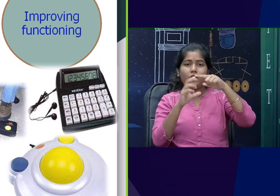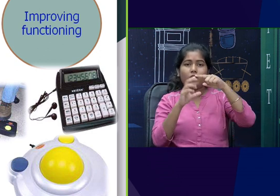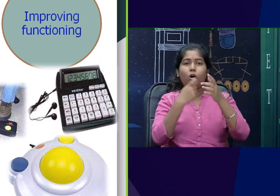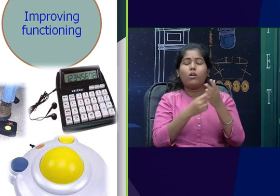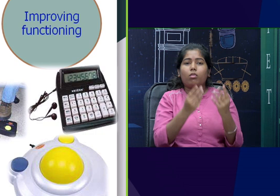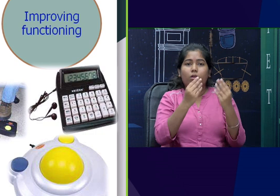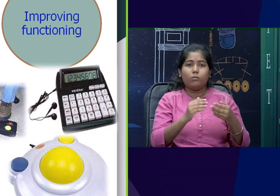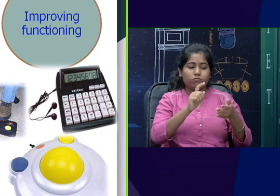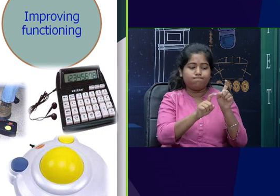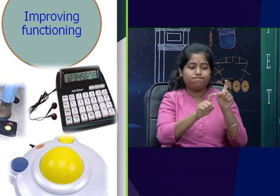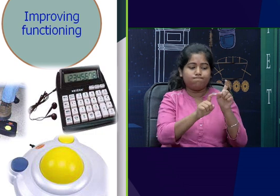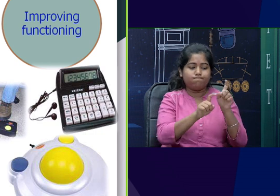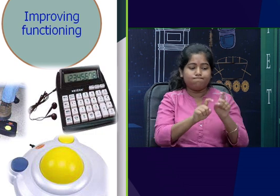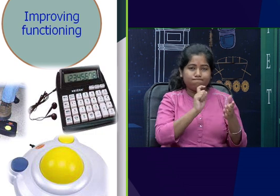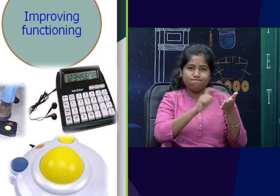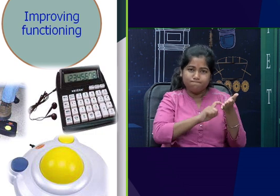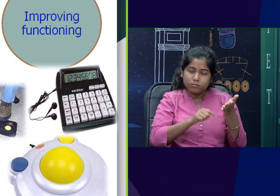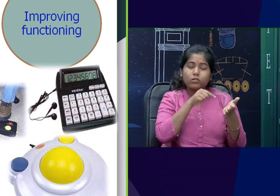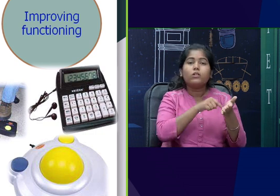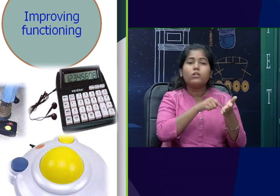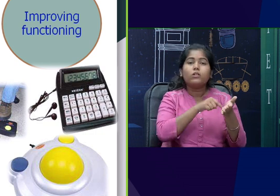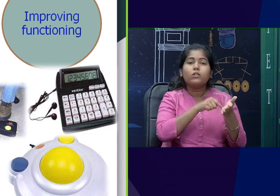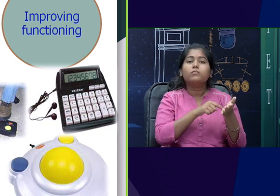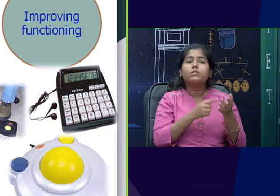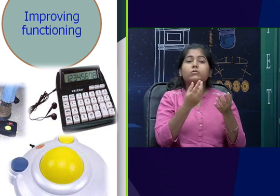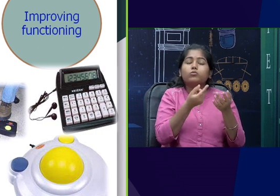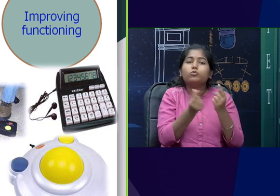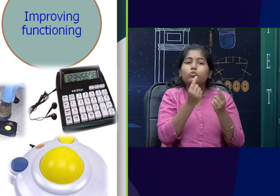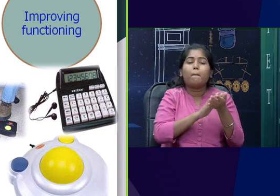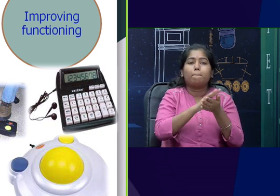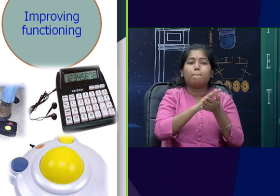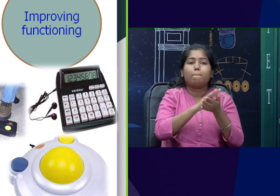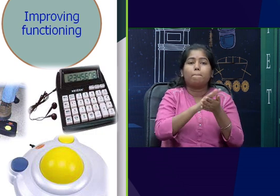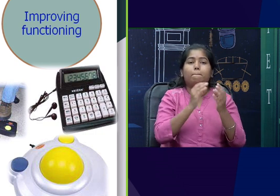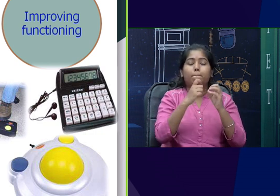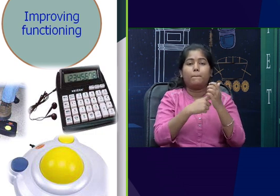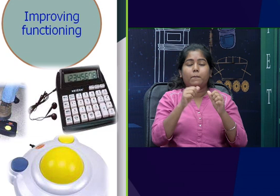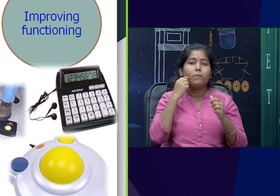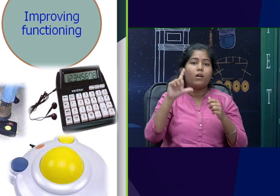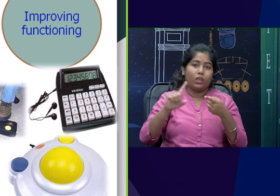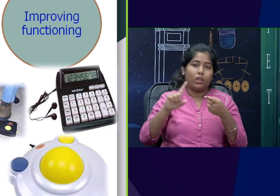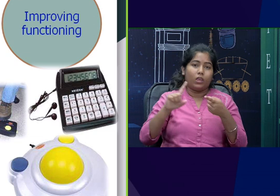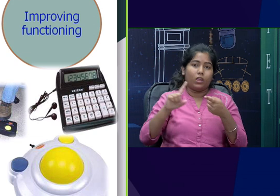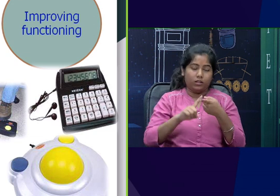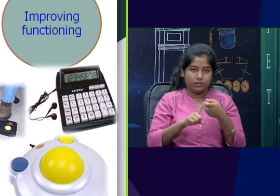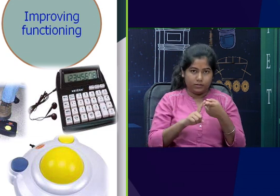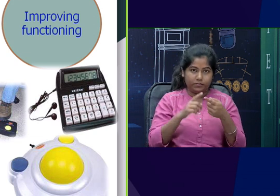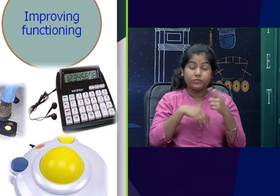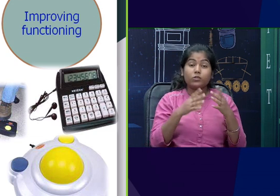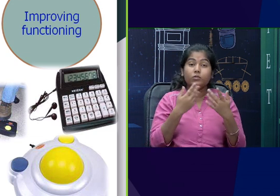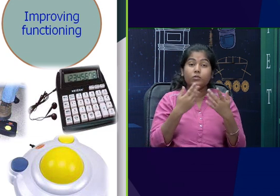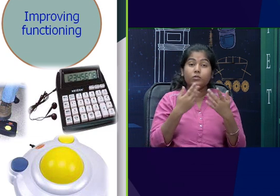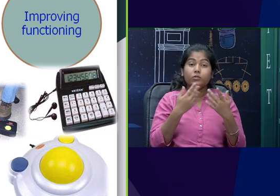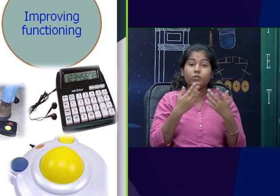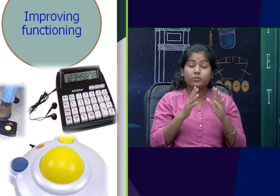हैं, 6 डॉट्स होते हैं, उसका उसमें उपयोग होगा। उसके अलावा ऑडियो भी उसमें इंक्लूड होगा, जिस तरह से जो राइटअप करेगा या